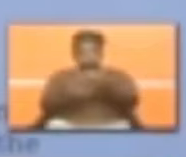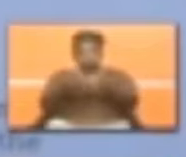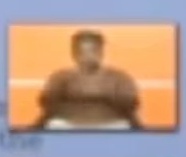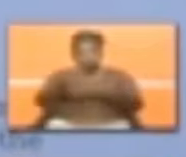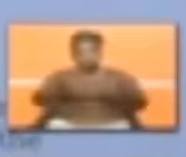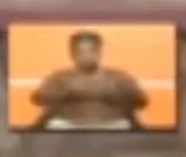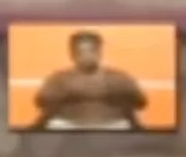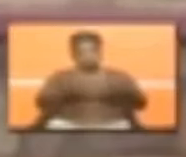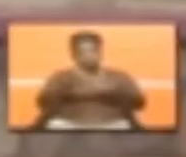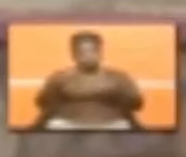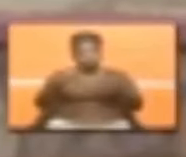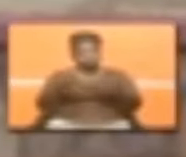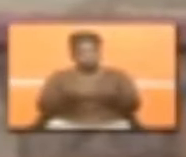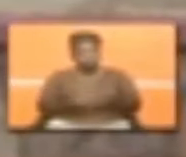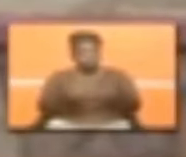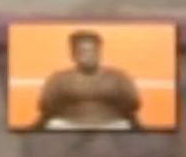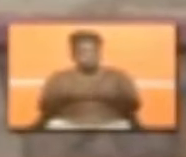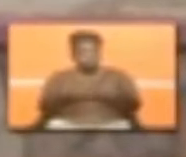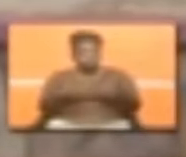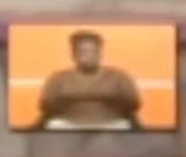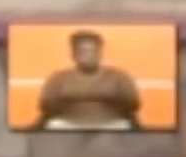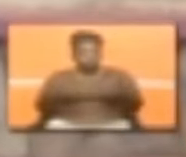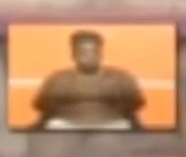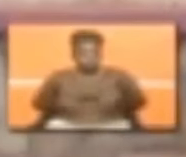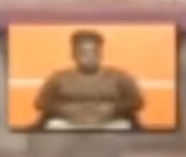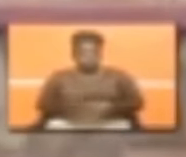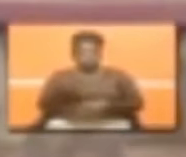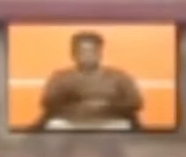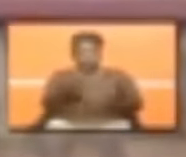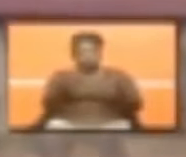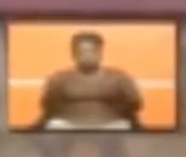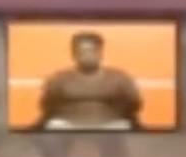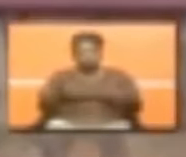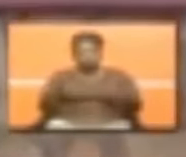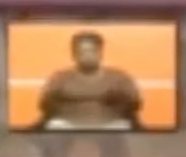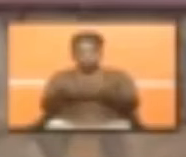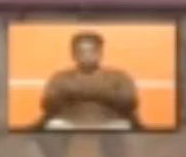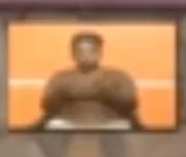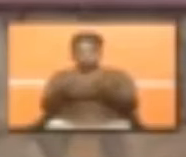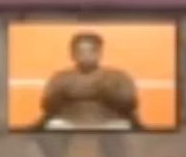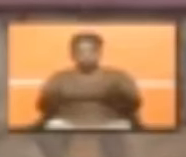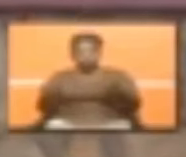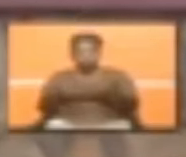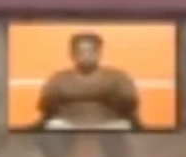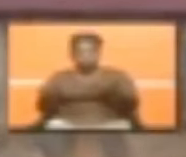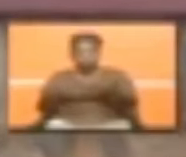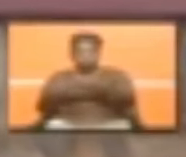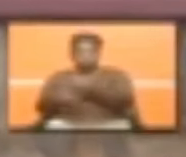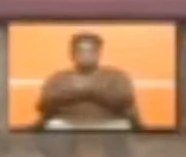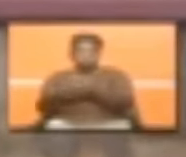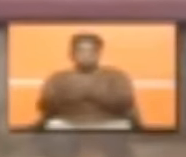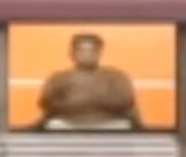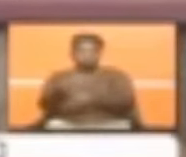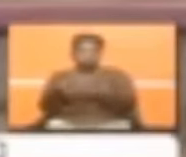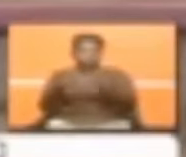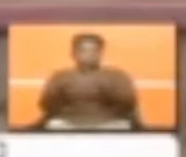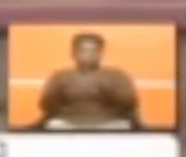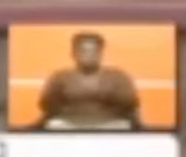bana Nibasi mioni singi nukwalina mwabana wabili Watenga baya ukana yuka kana Nga mkusisi mikawaji kunyumba